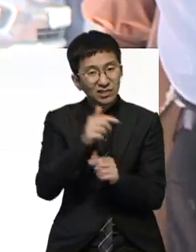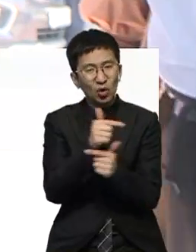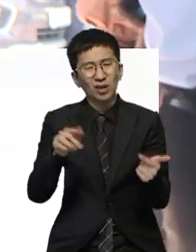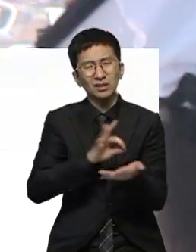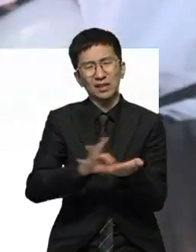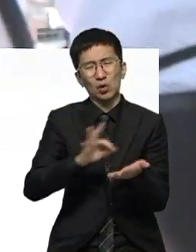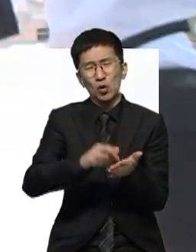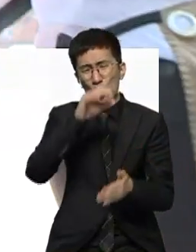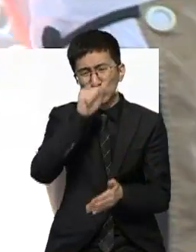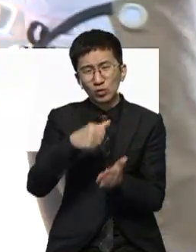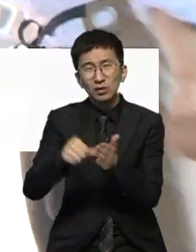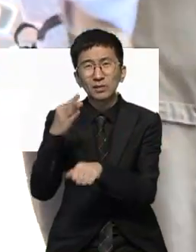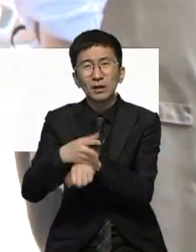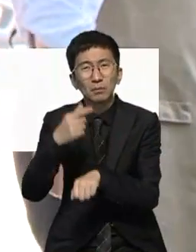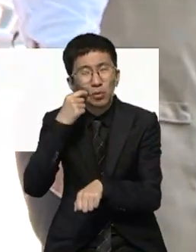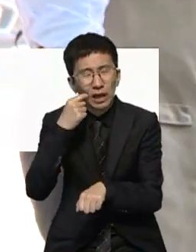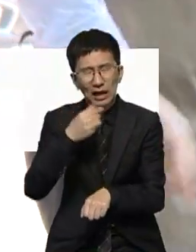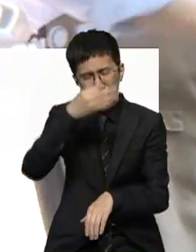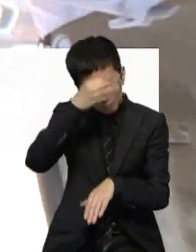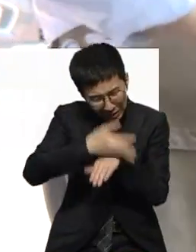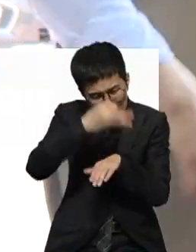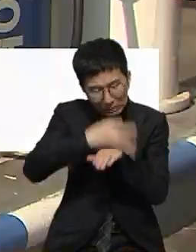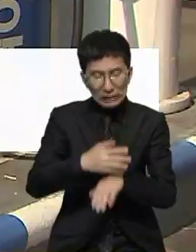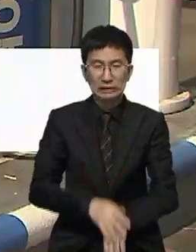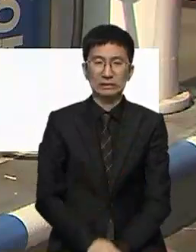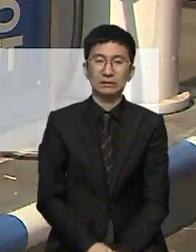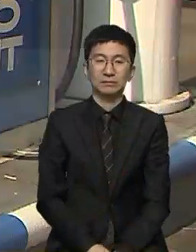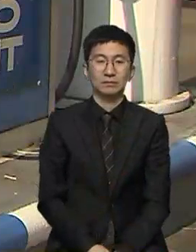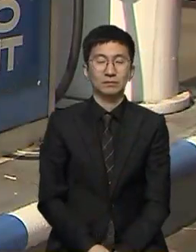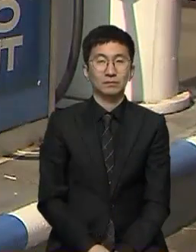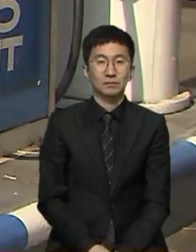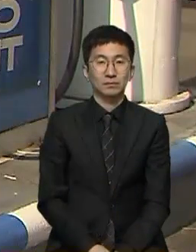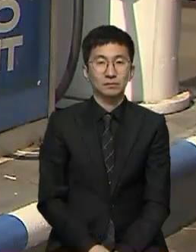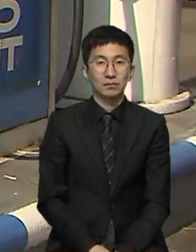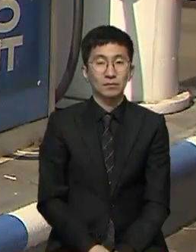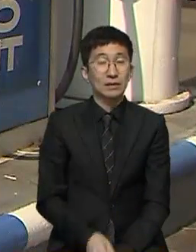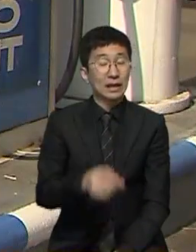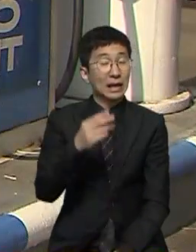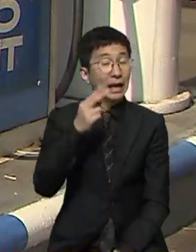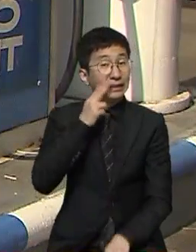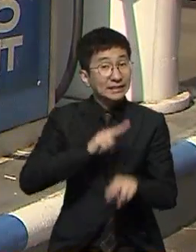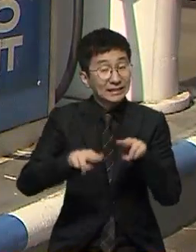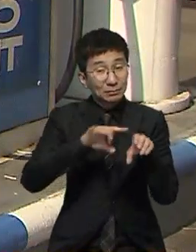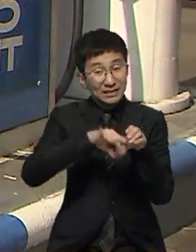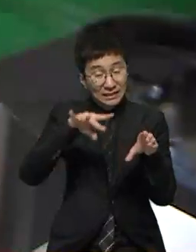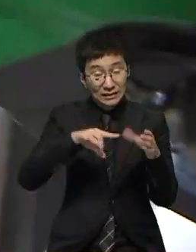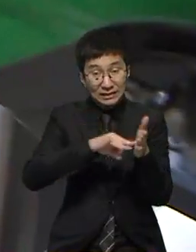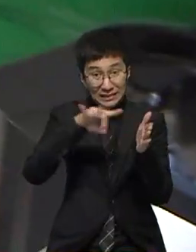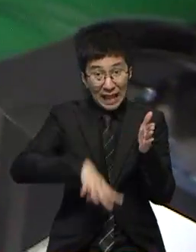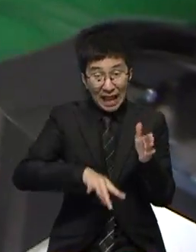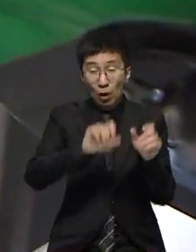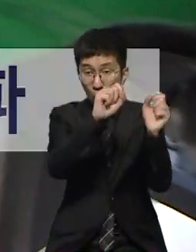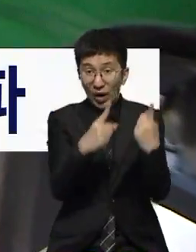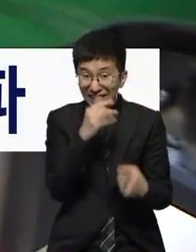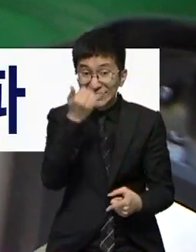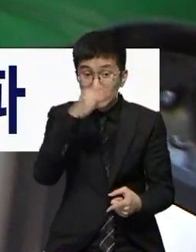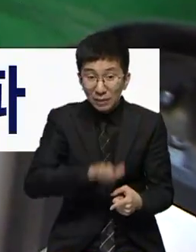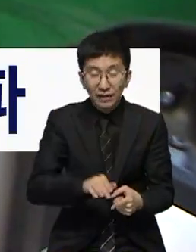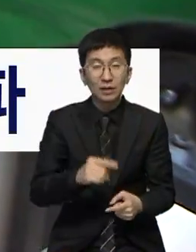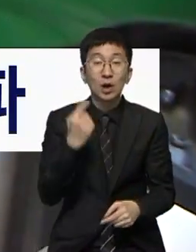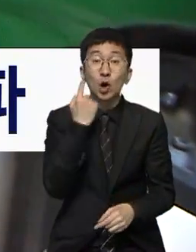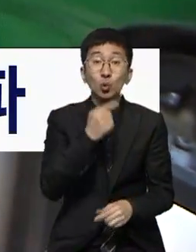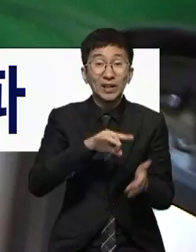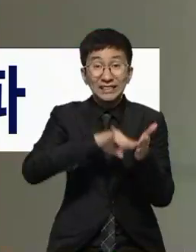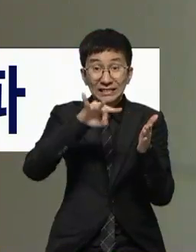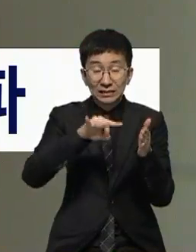좋은 재료를 사용하지 못한 점이 너무너무 마음이 아파요. 유류세를 낮춰도 전국 평균 경유값이 사상 처음 2,000원을